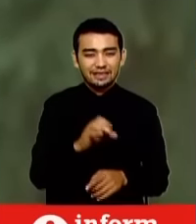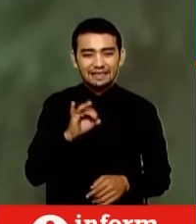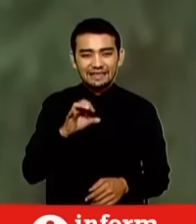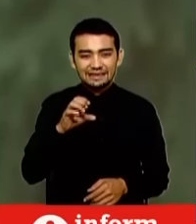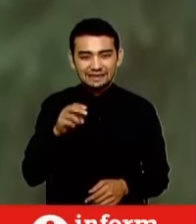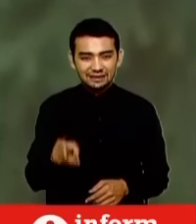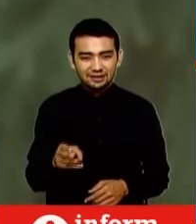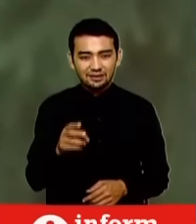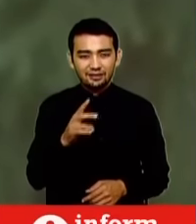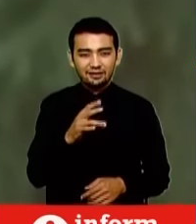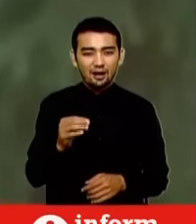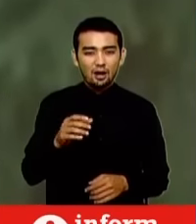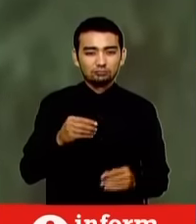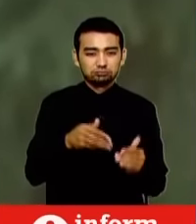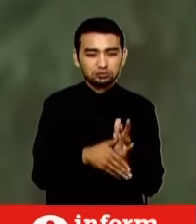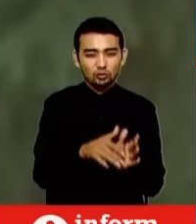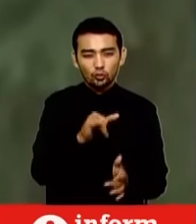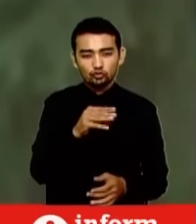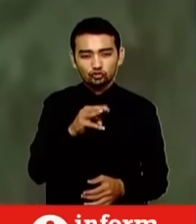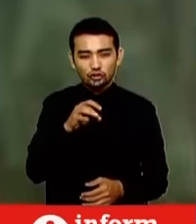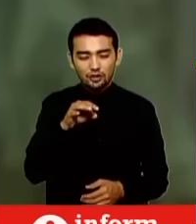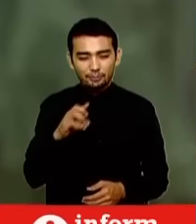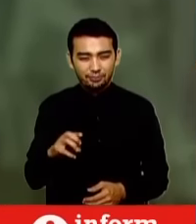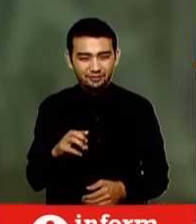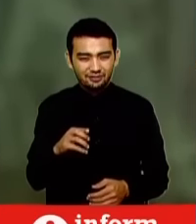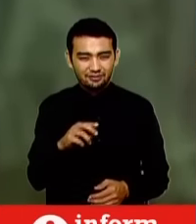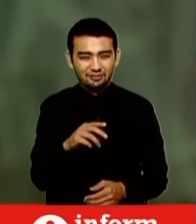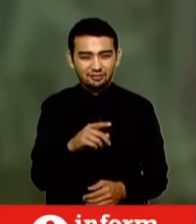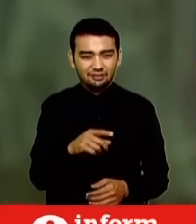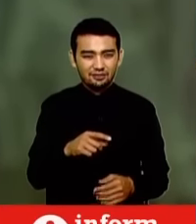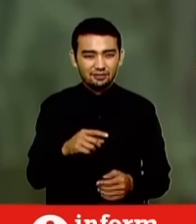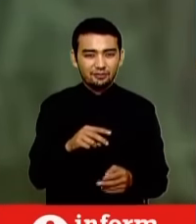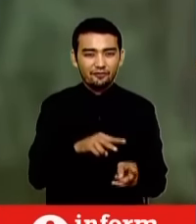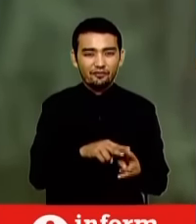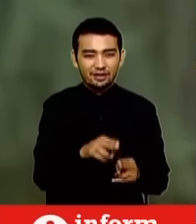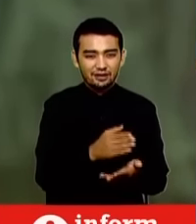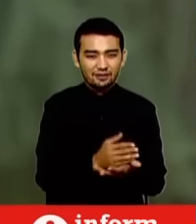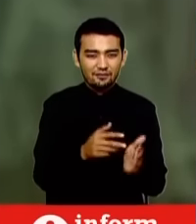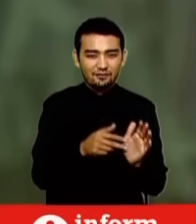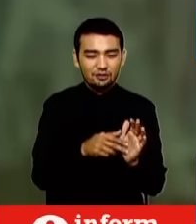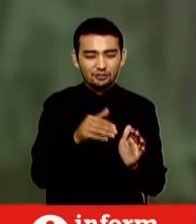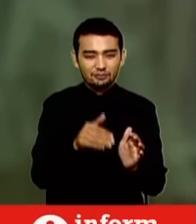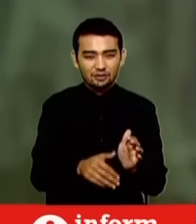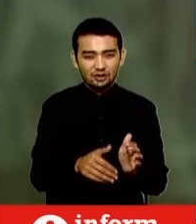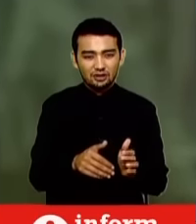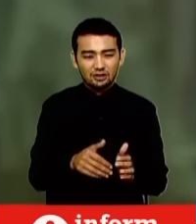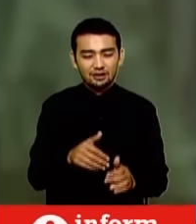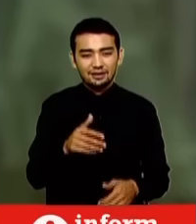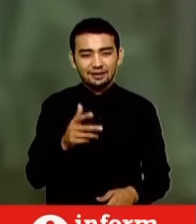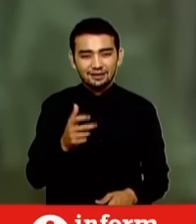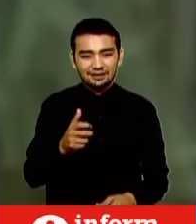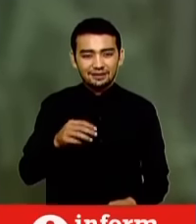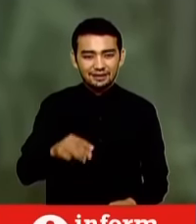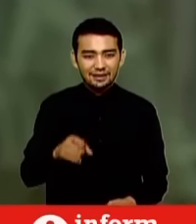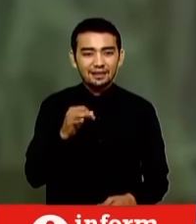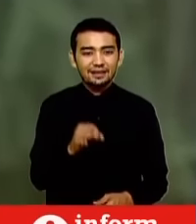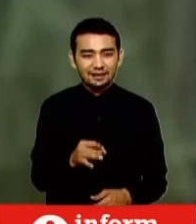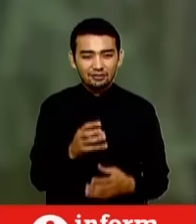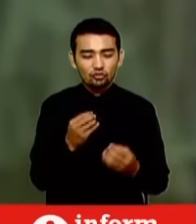на возмещение ущерба, причиненного окружающей среде, на сумму 8300 тенге. И выдано предписание